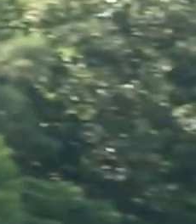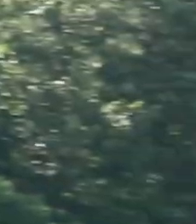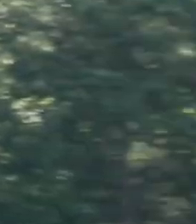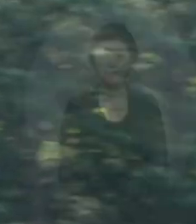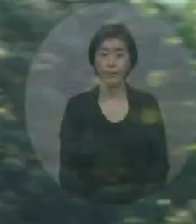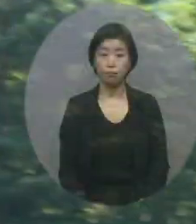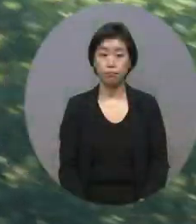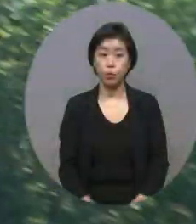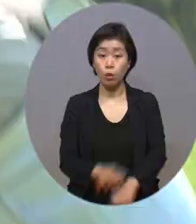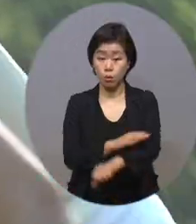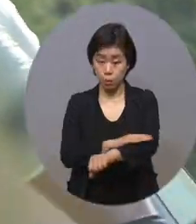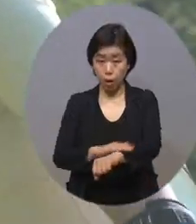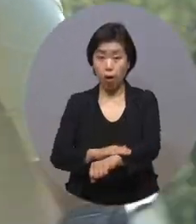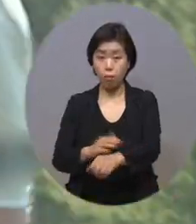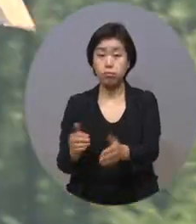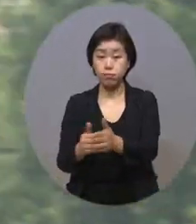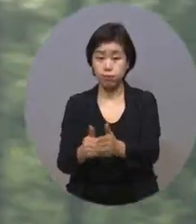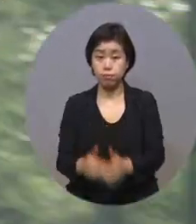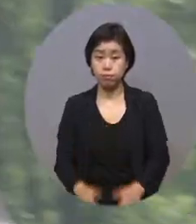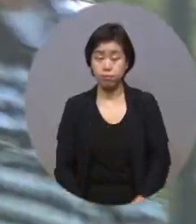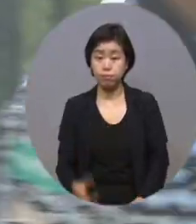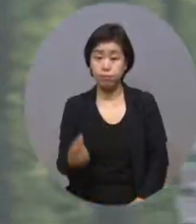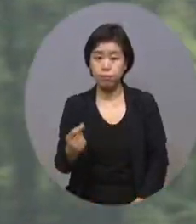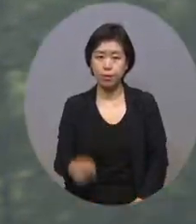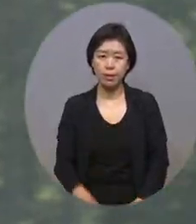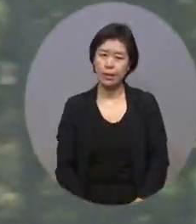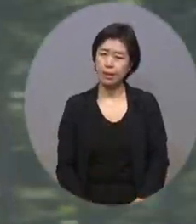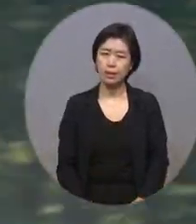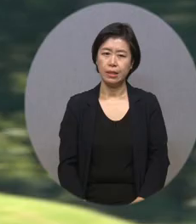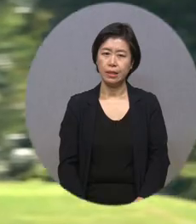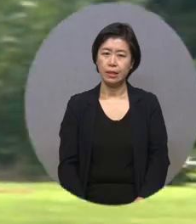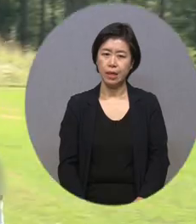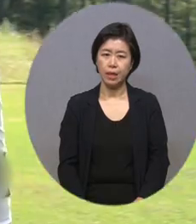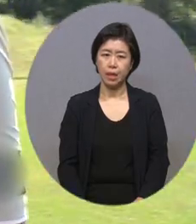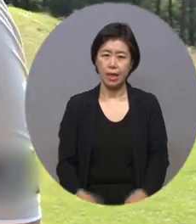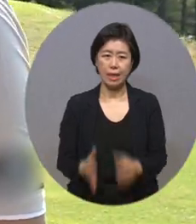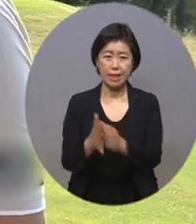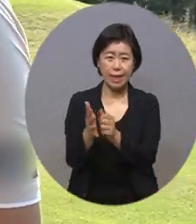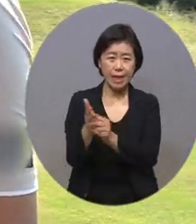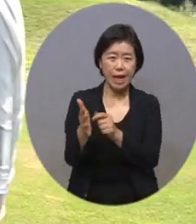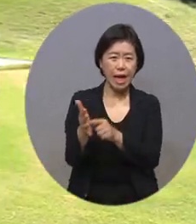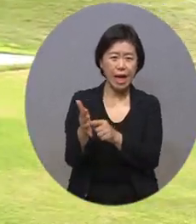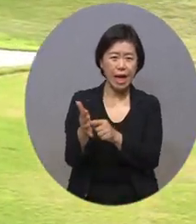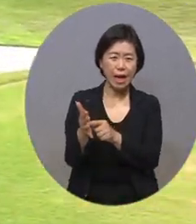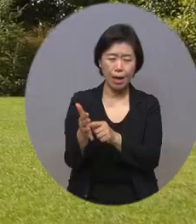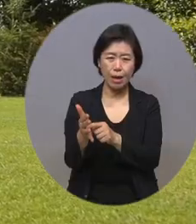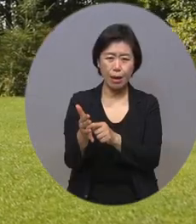잘 쳤는데 왜? 그립이 어. 잘 맞았어. 아니, 장갑이 너무 젖어가지고 그립이 돌아.